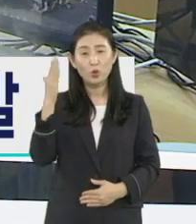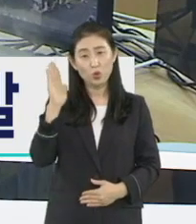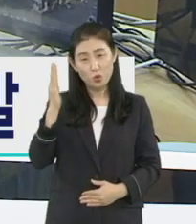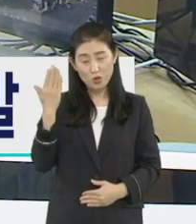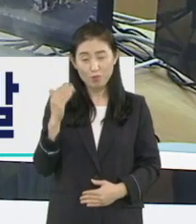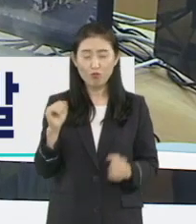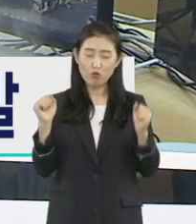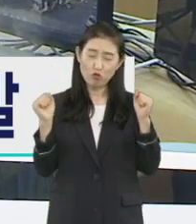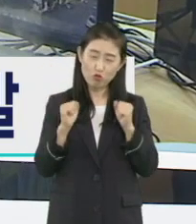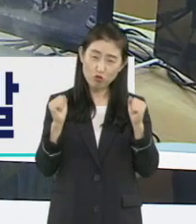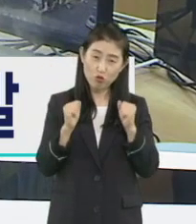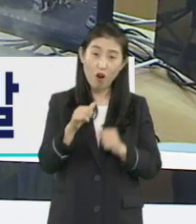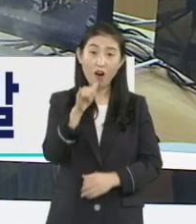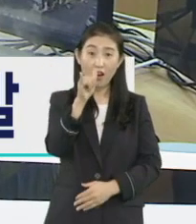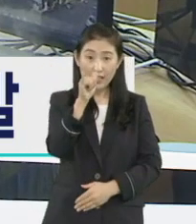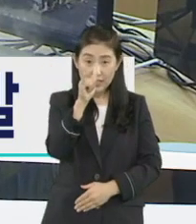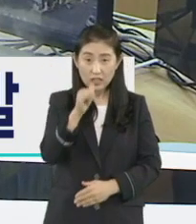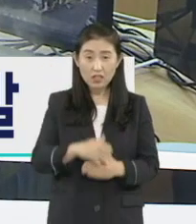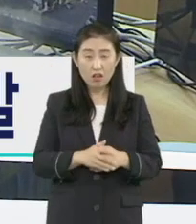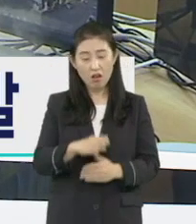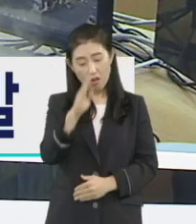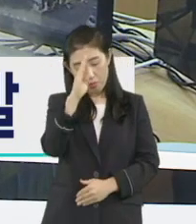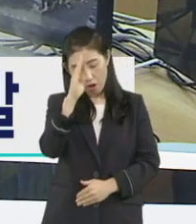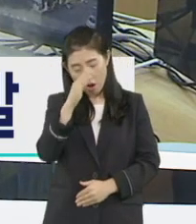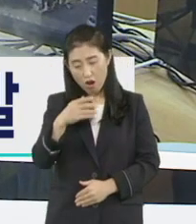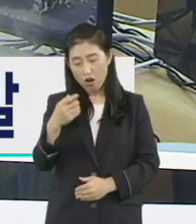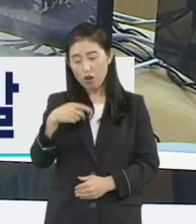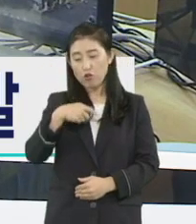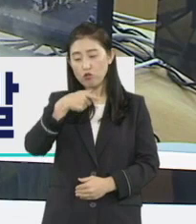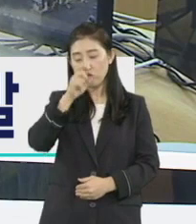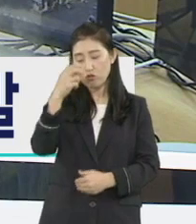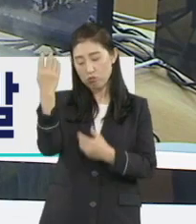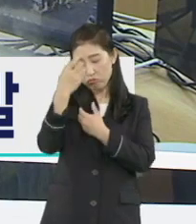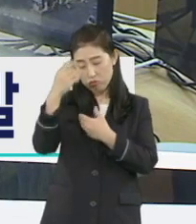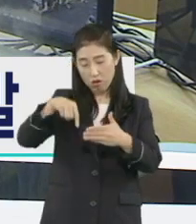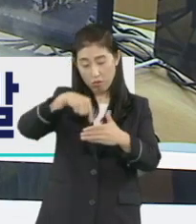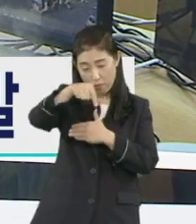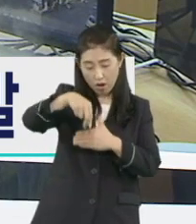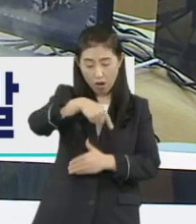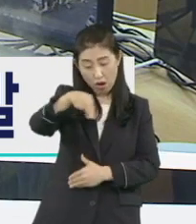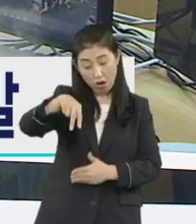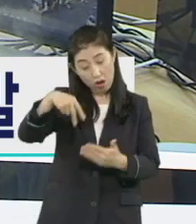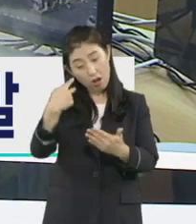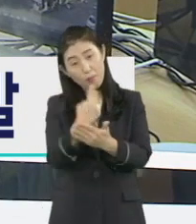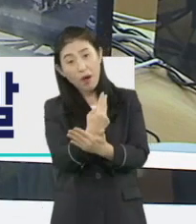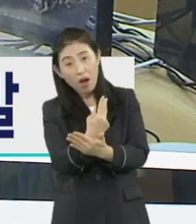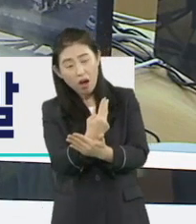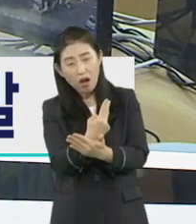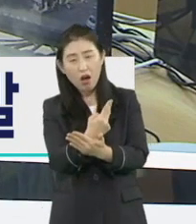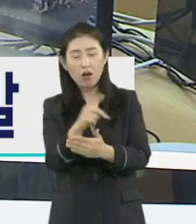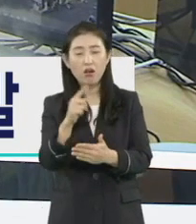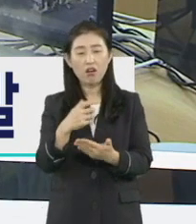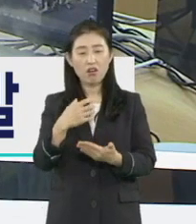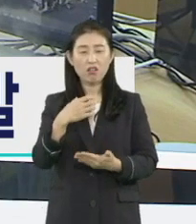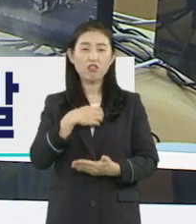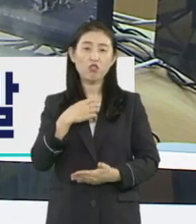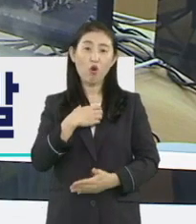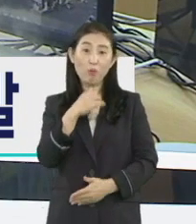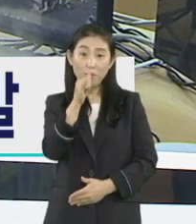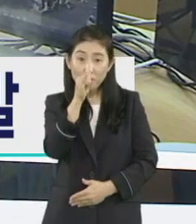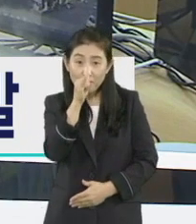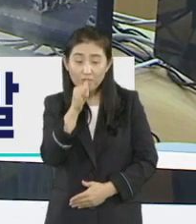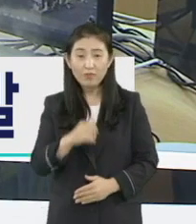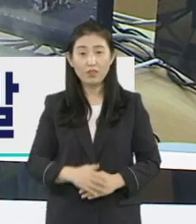요즘같이 밤낮으로 쌀쌀한 시기에 질병이나 술에 취해 집 밖에서 정신을 잃고 쓰러졌다간 생명까지